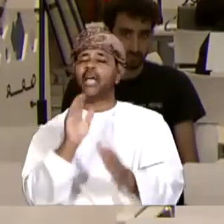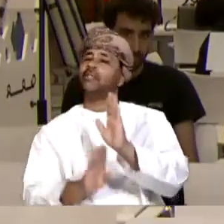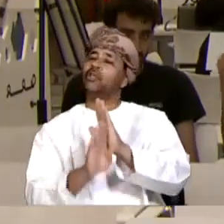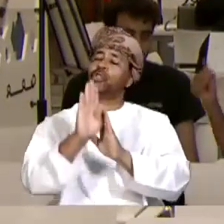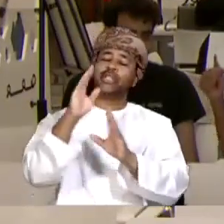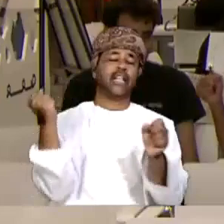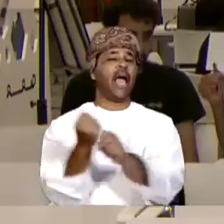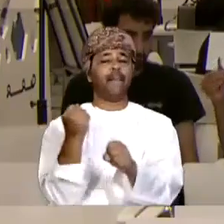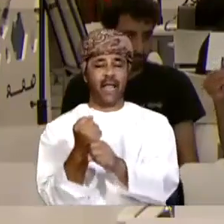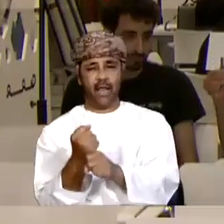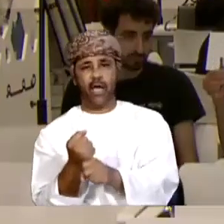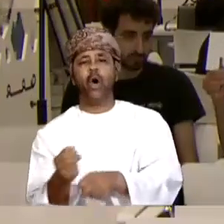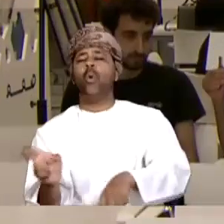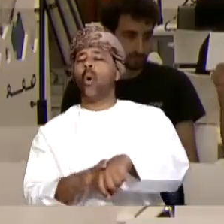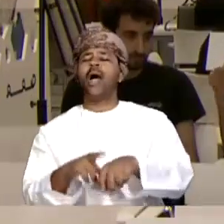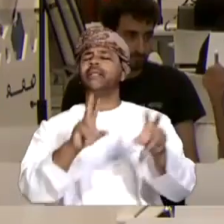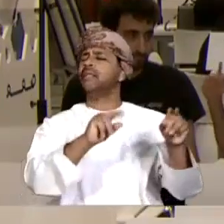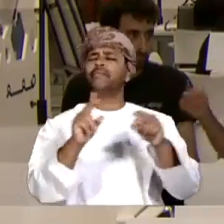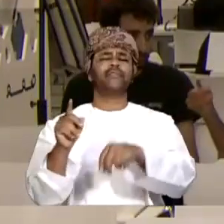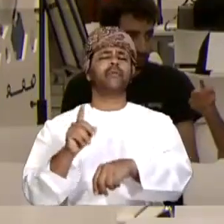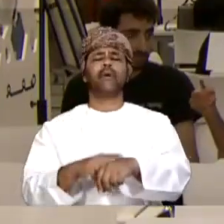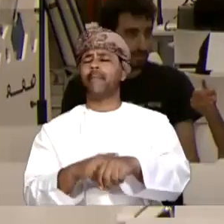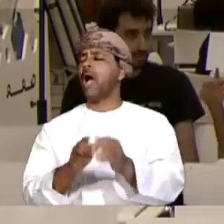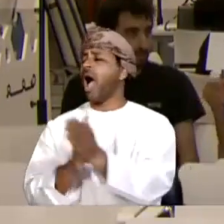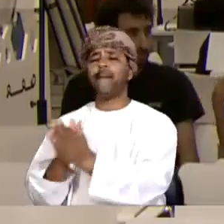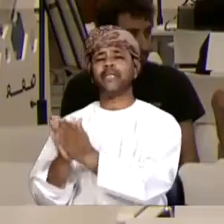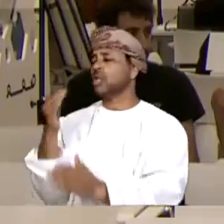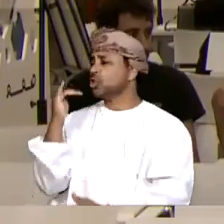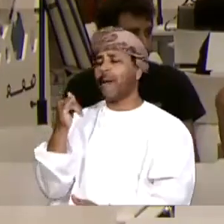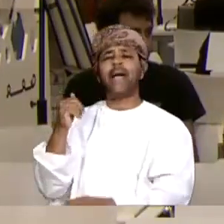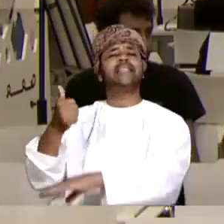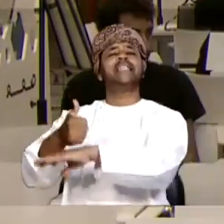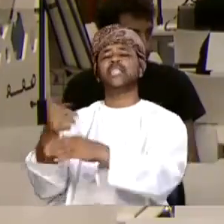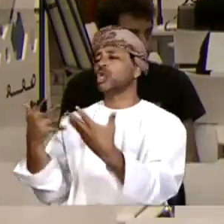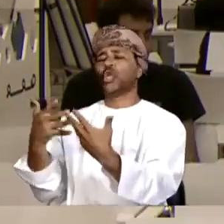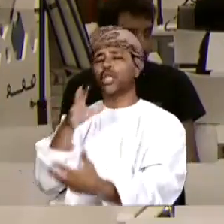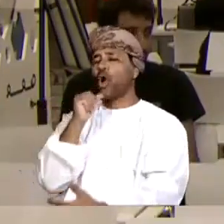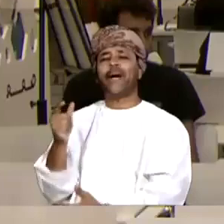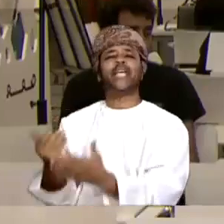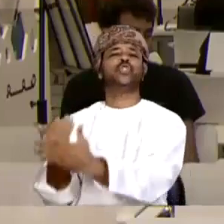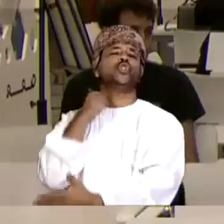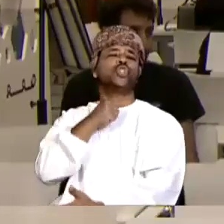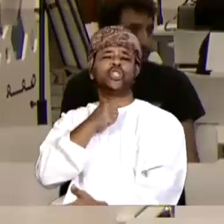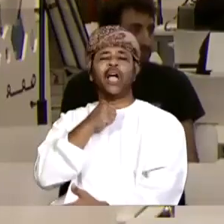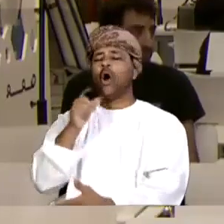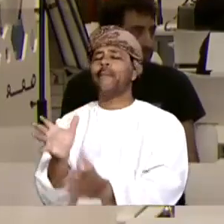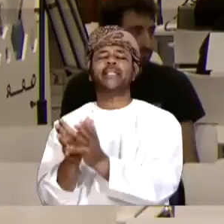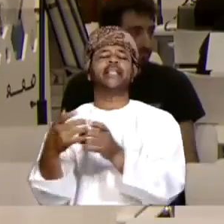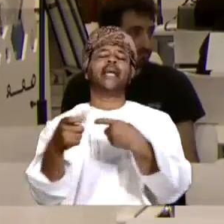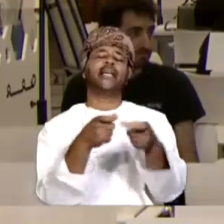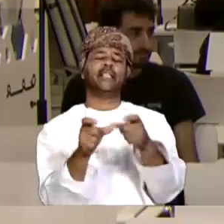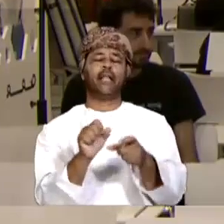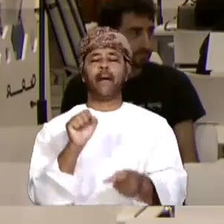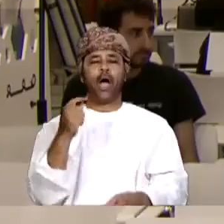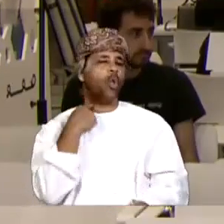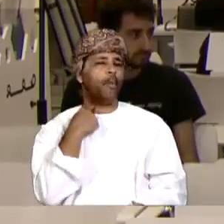ريادة الأعمال وفي نفس الوقت تشجيع الشباب على تأسيس شركات عمانية ناشئة في قطاع تقنية